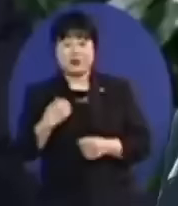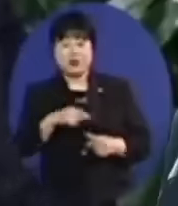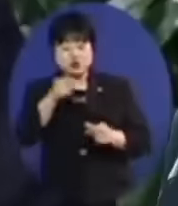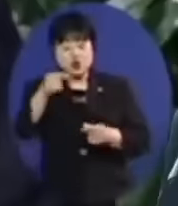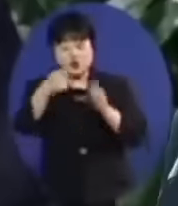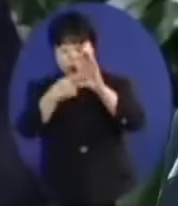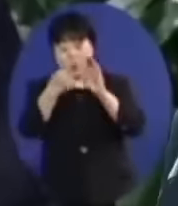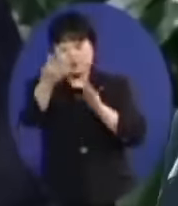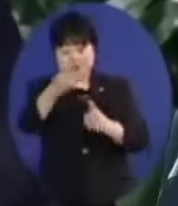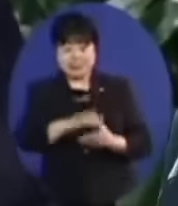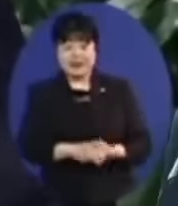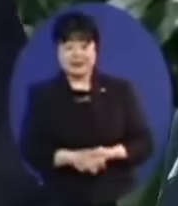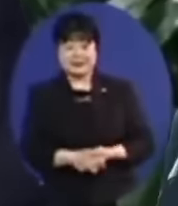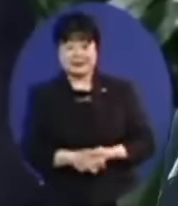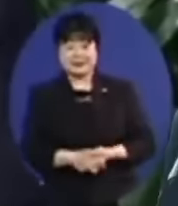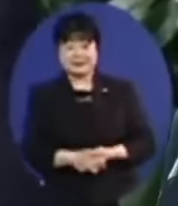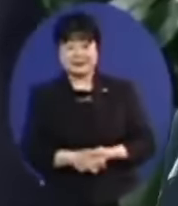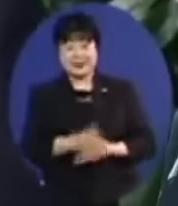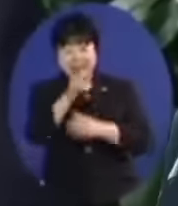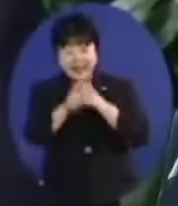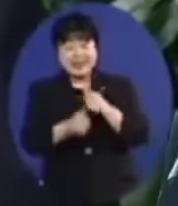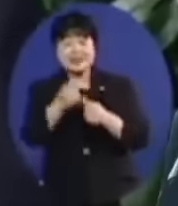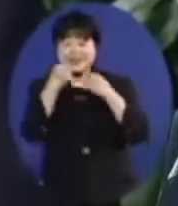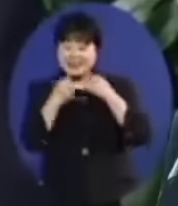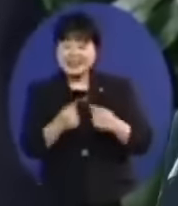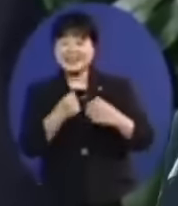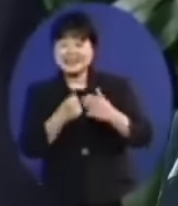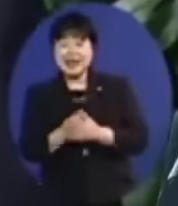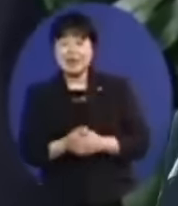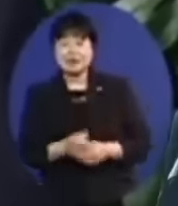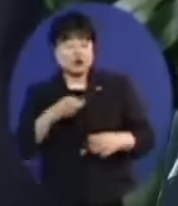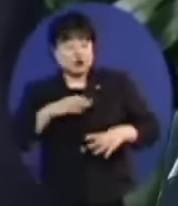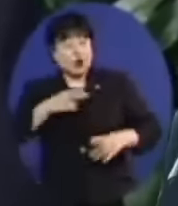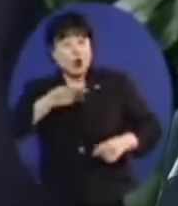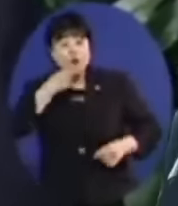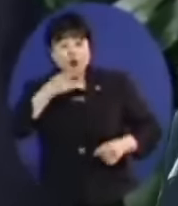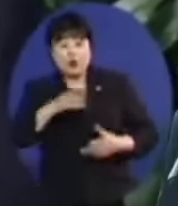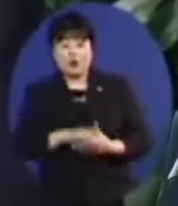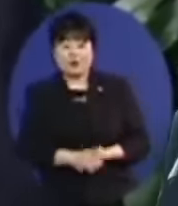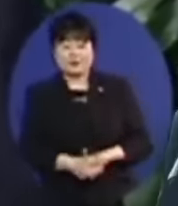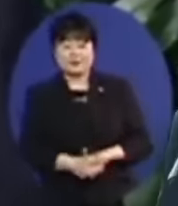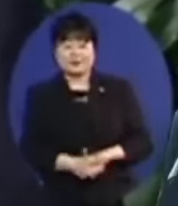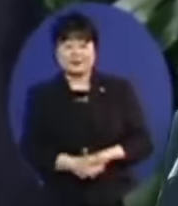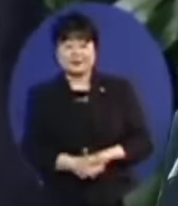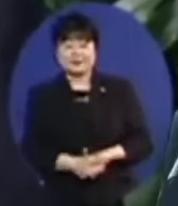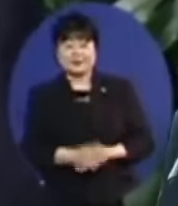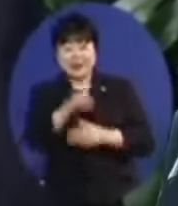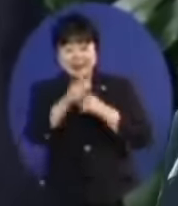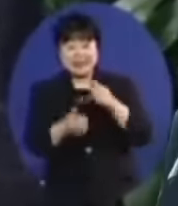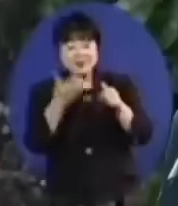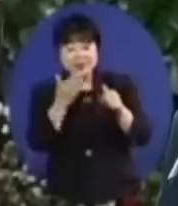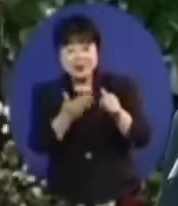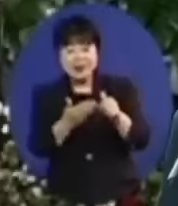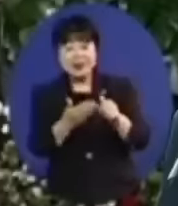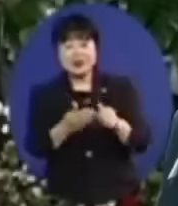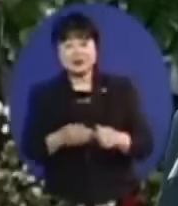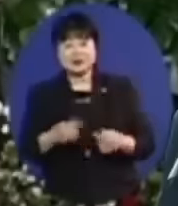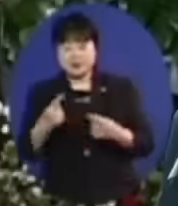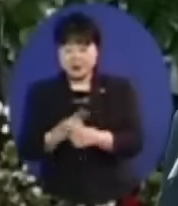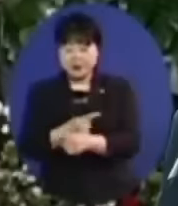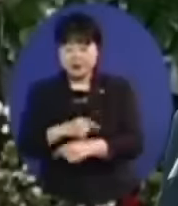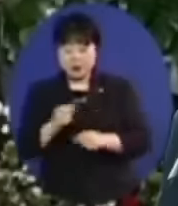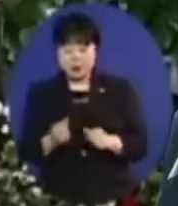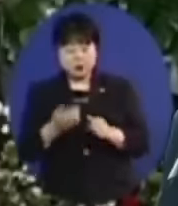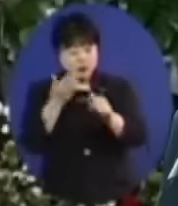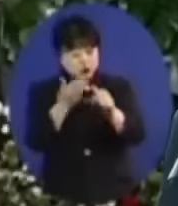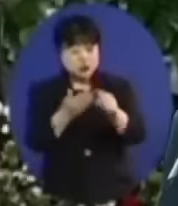보이리라. 이런 하나님이 계신데 우리가 무엇을 두려워하는 것입니까? 하나님께서 우리를 깨뜨려 복종케